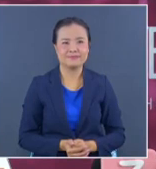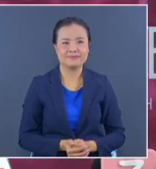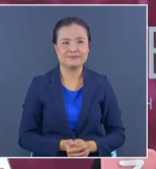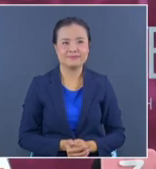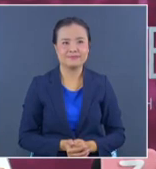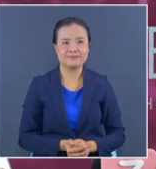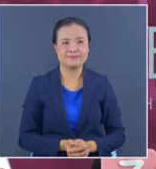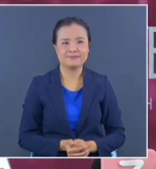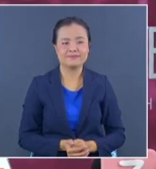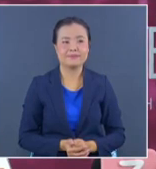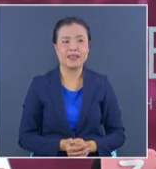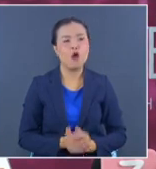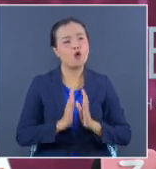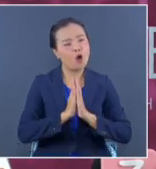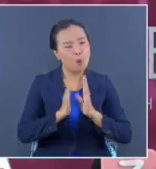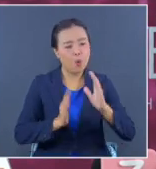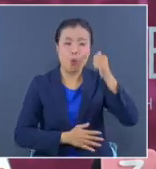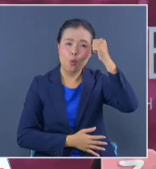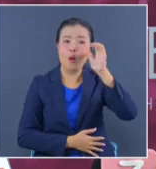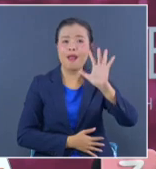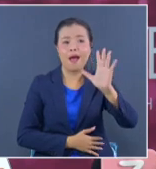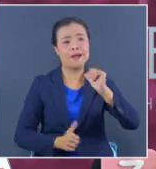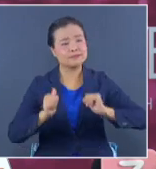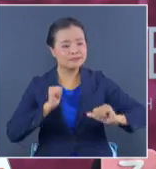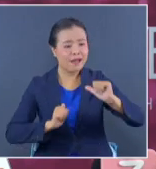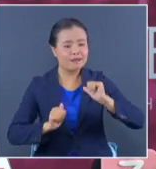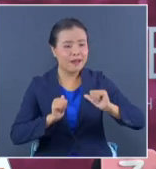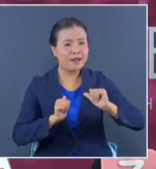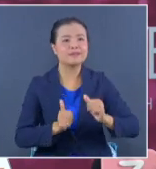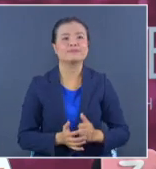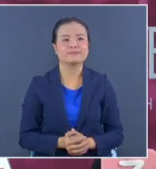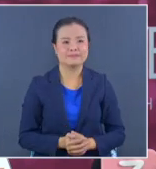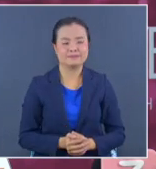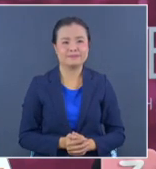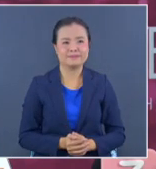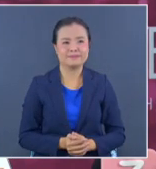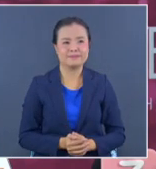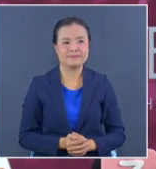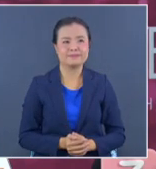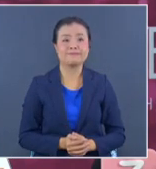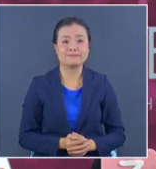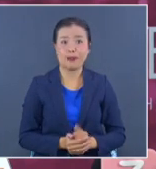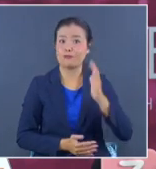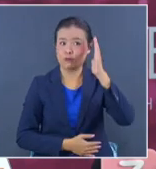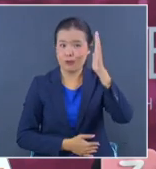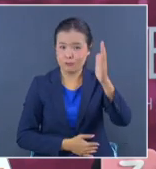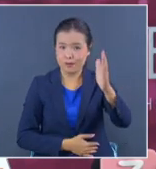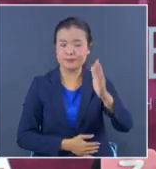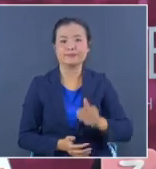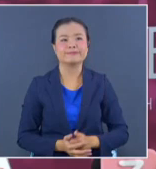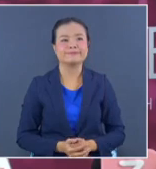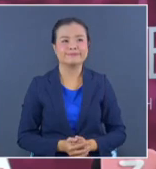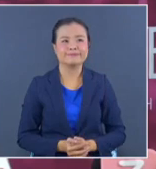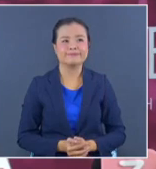of my show, and I had a really great time spending, you know, just performing for them. And I'm gonna be going back